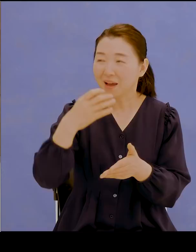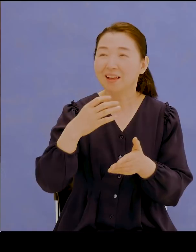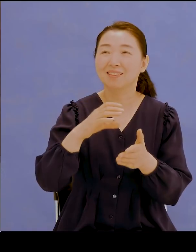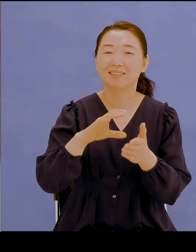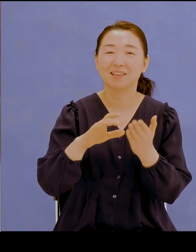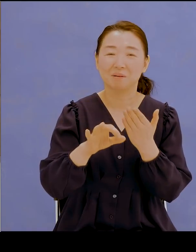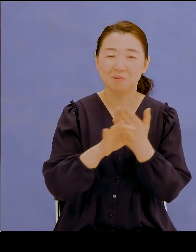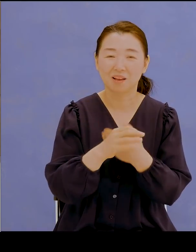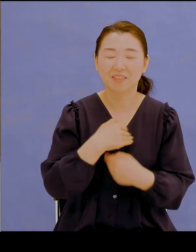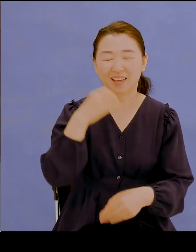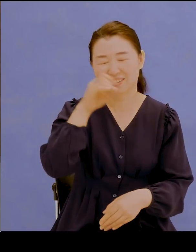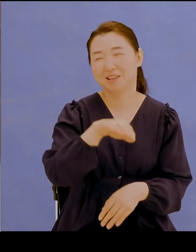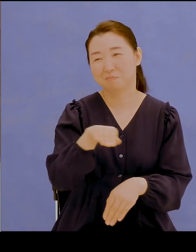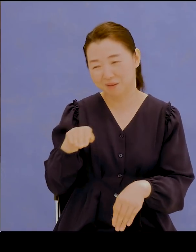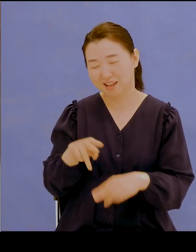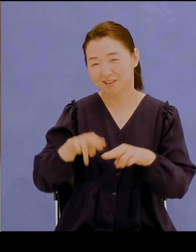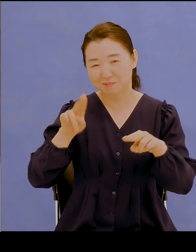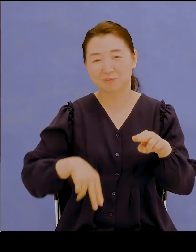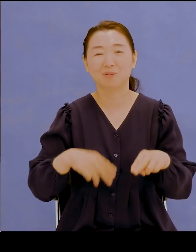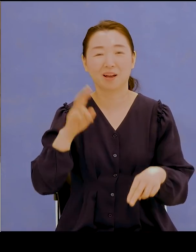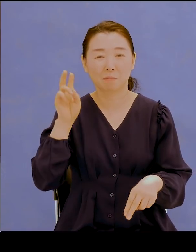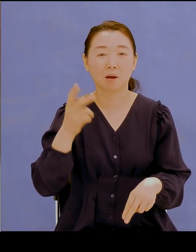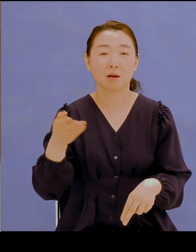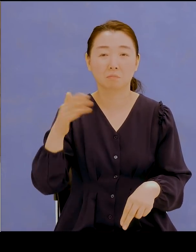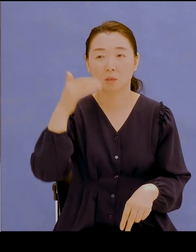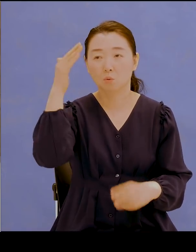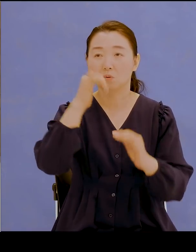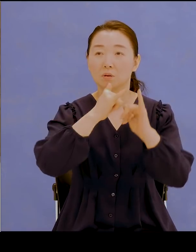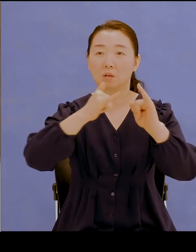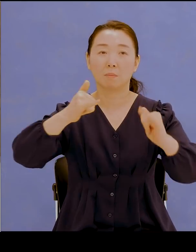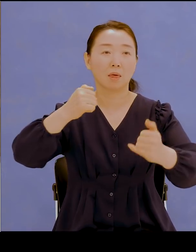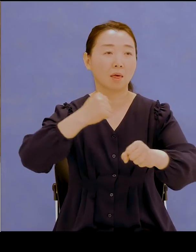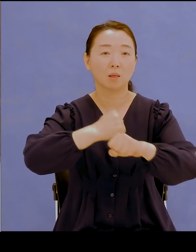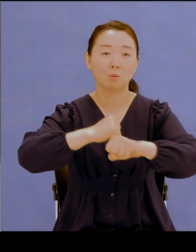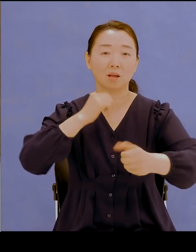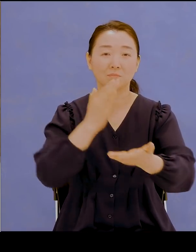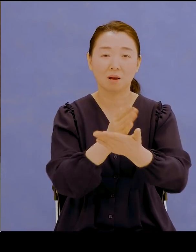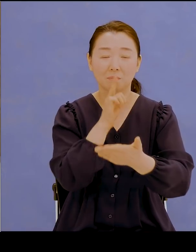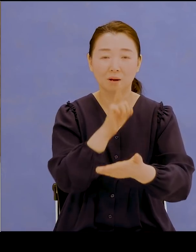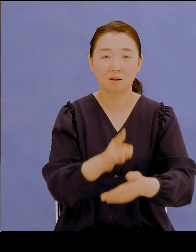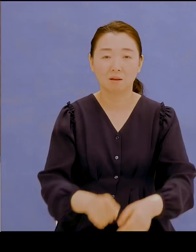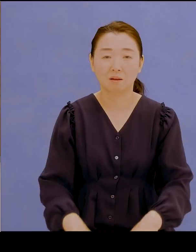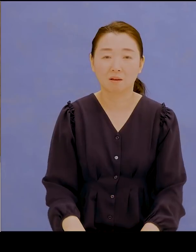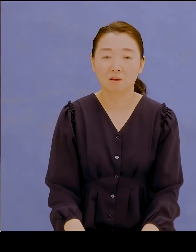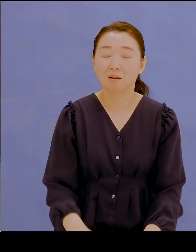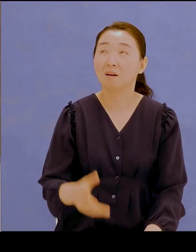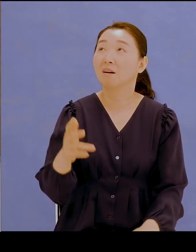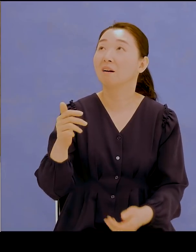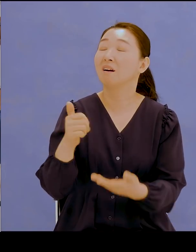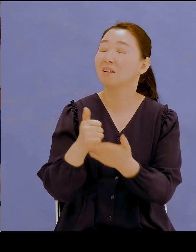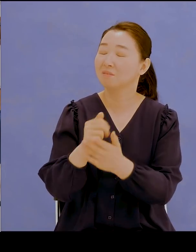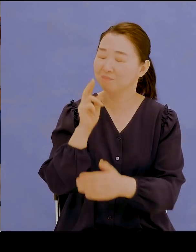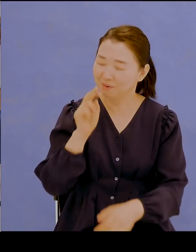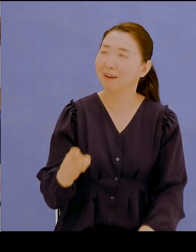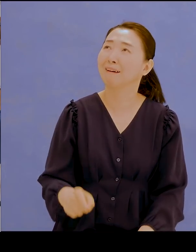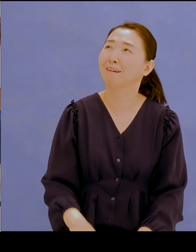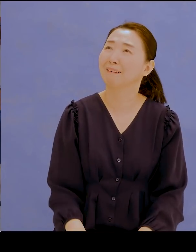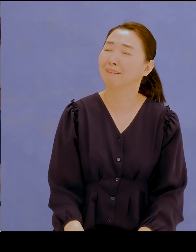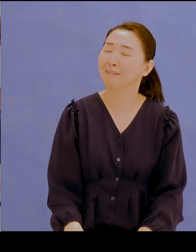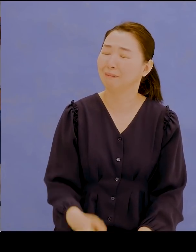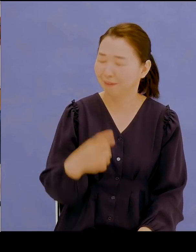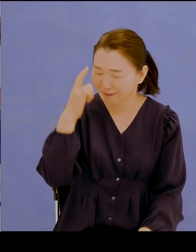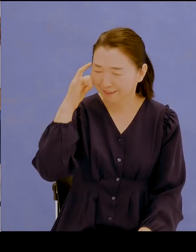제가 그냥 어떻게 보면 빠졌을 수도 있어요. 근데 갑자기 구경꾼 노릇하지 마라. 이러니까 너무 하십니다만 제가